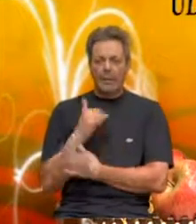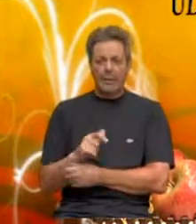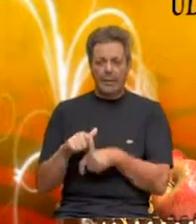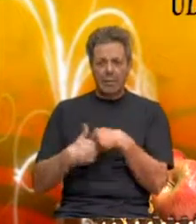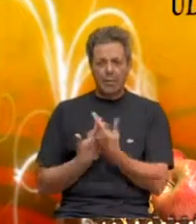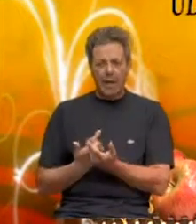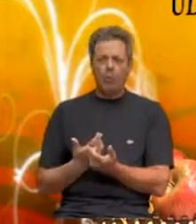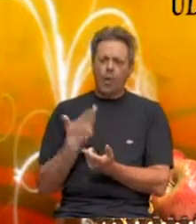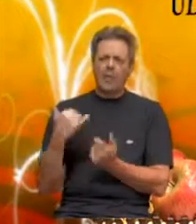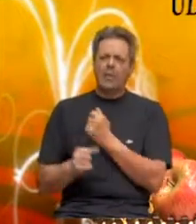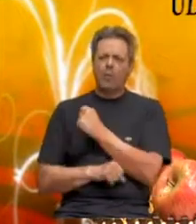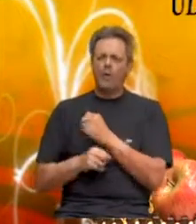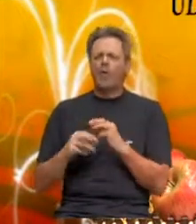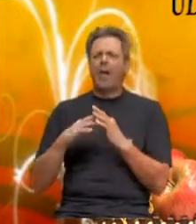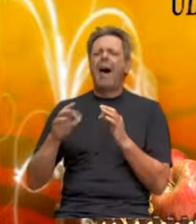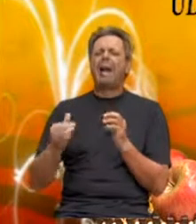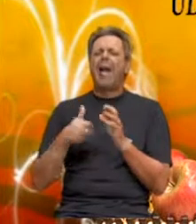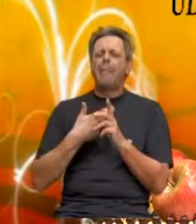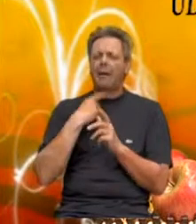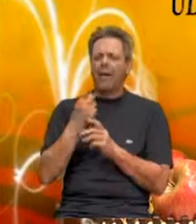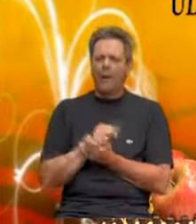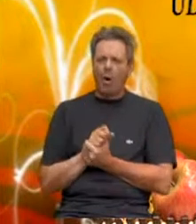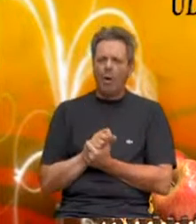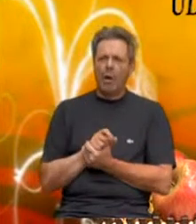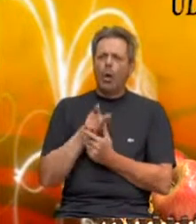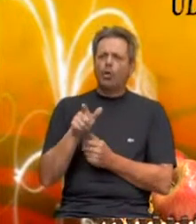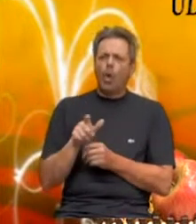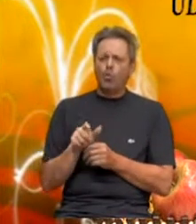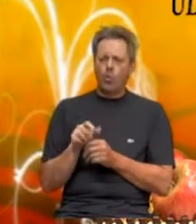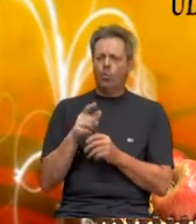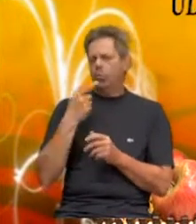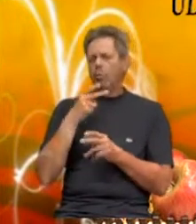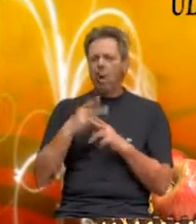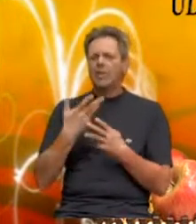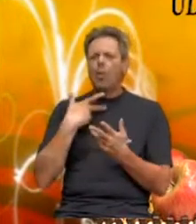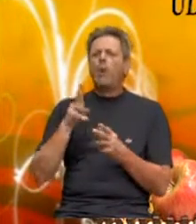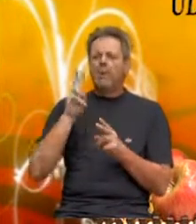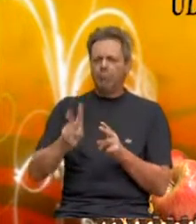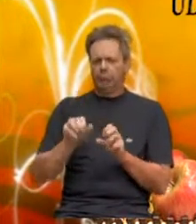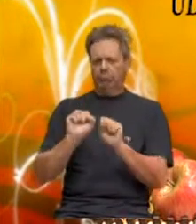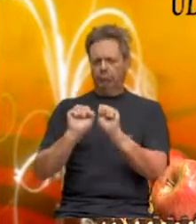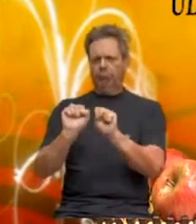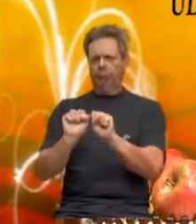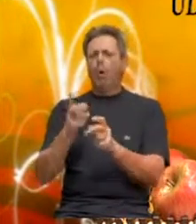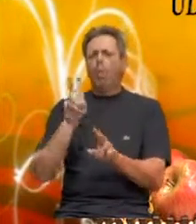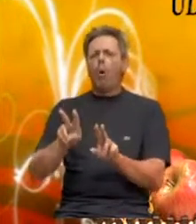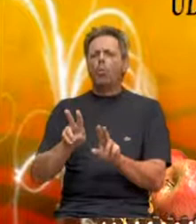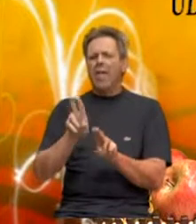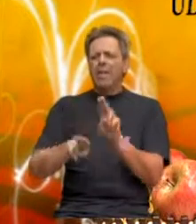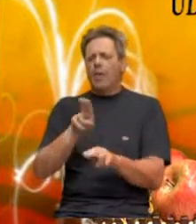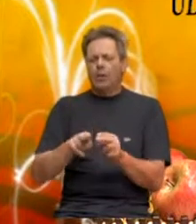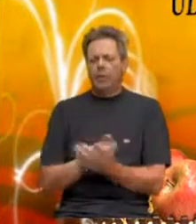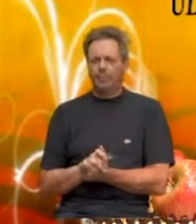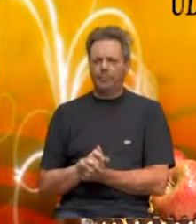rekao. Srčane i krvožilne bolesti i bolesti srca su preventabilne. Što vi mislite? To je lako